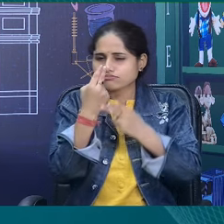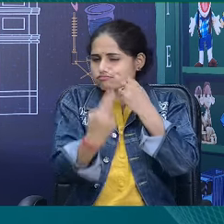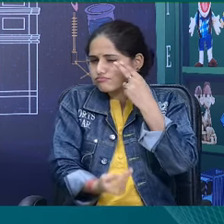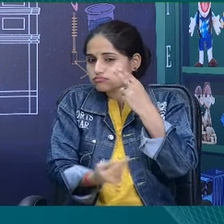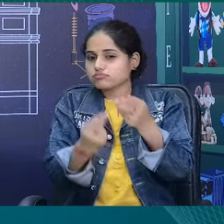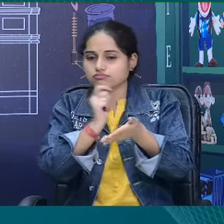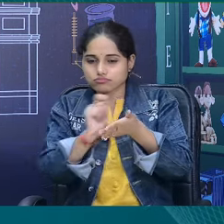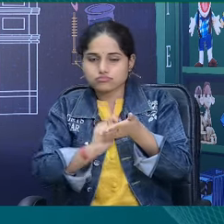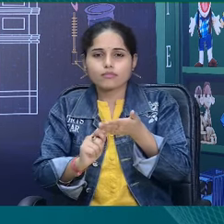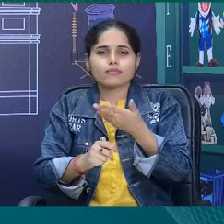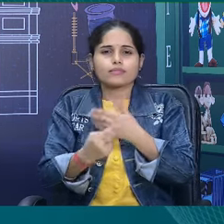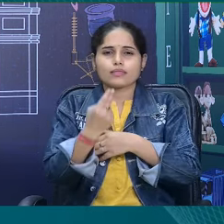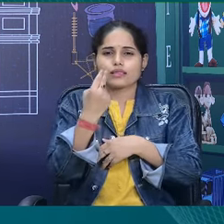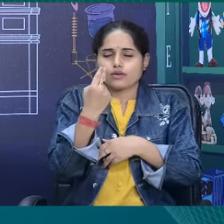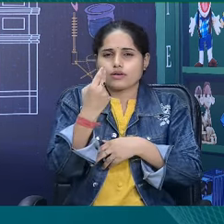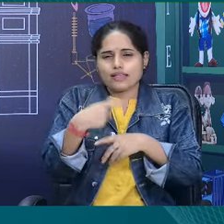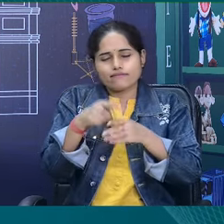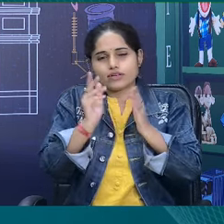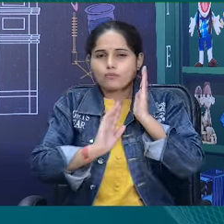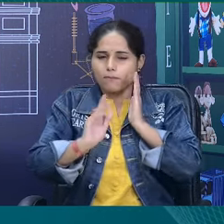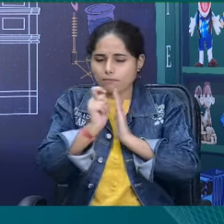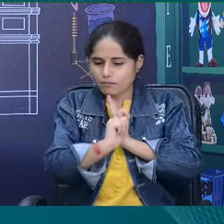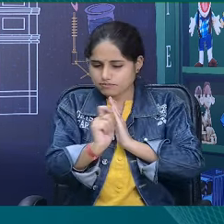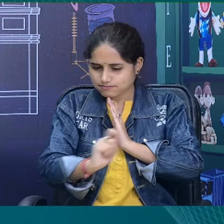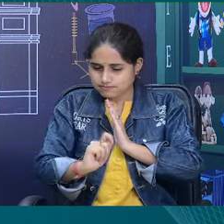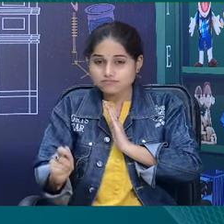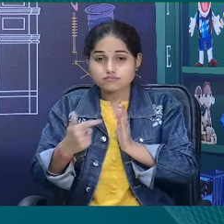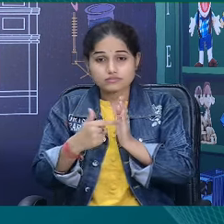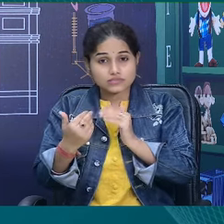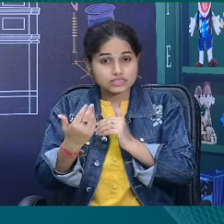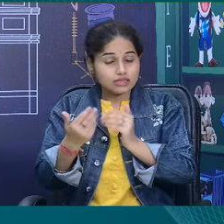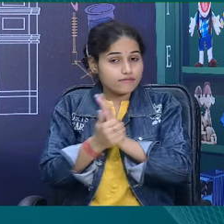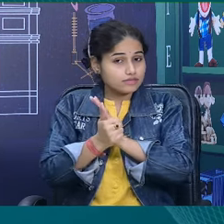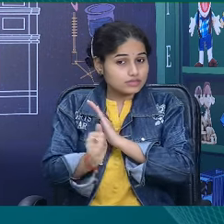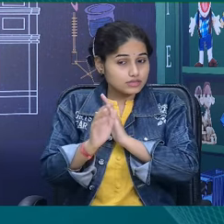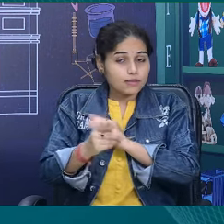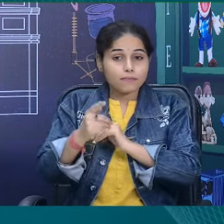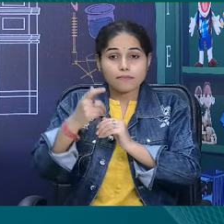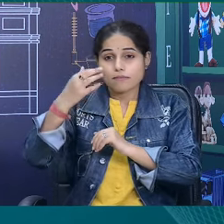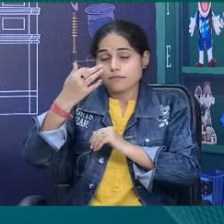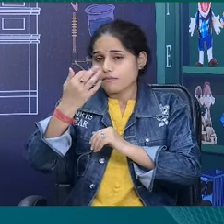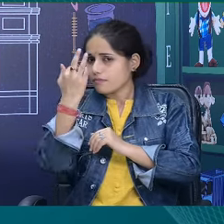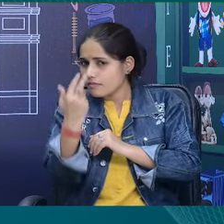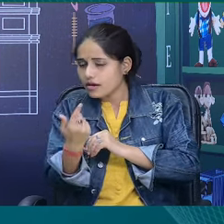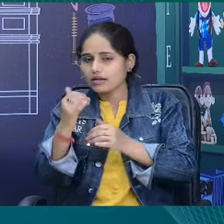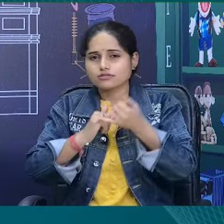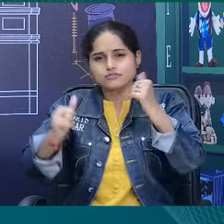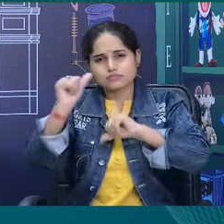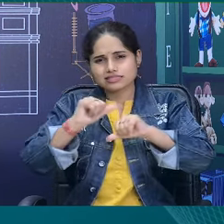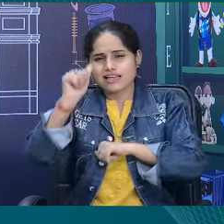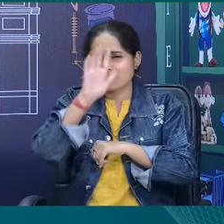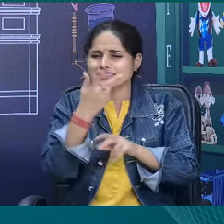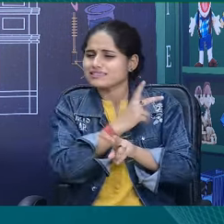की कला है अगर उनमें कहानी लिखने की कला है या फिर कोई भी किसी भी क्षेत्र में उनकी महारत है गणित मैथ्स में है साइंस में तो उस पर वो